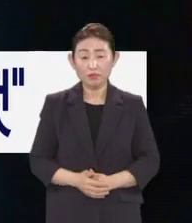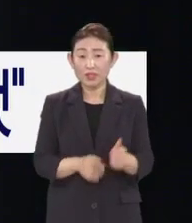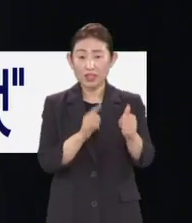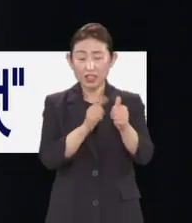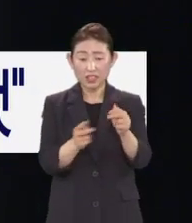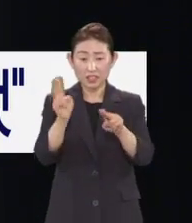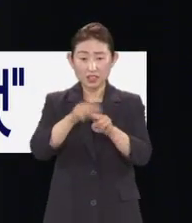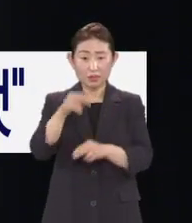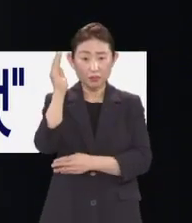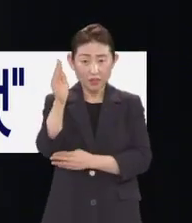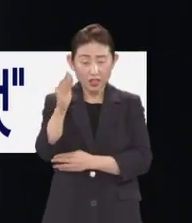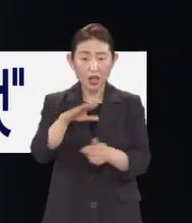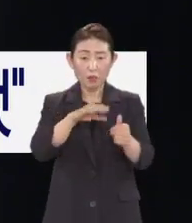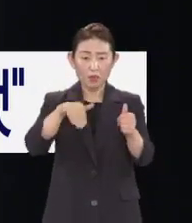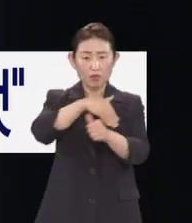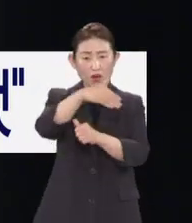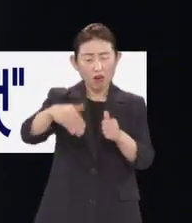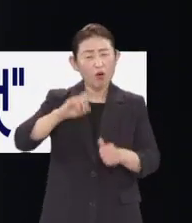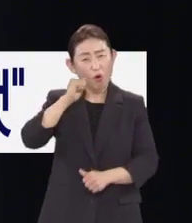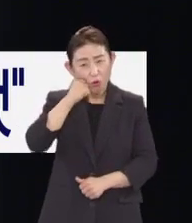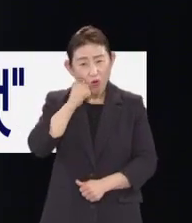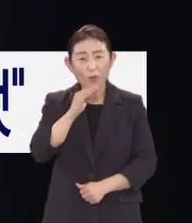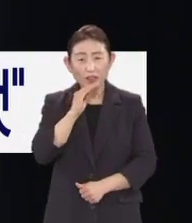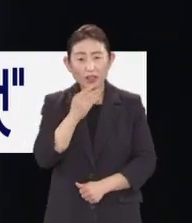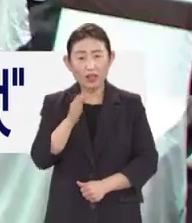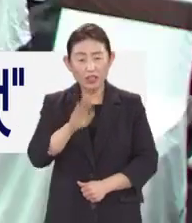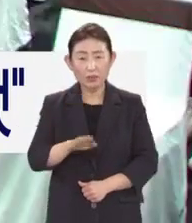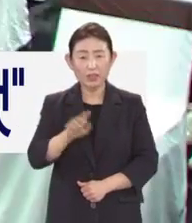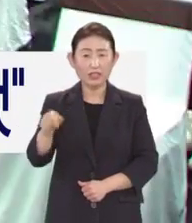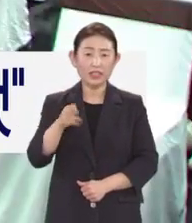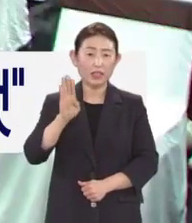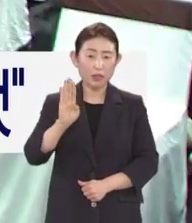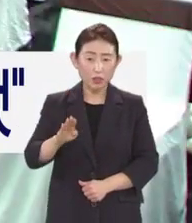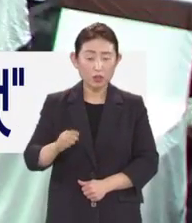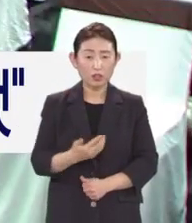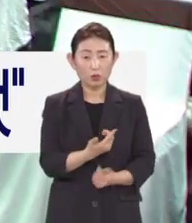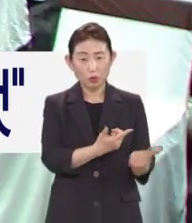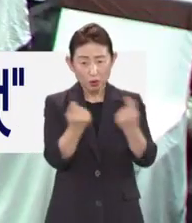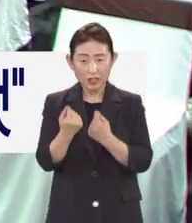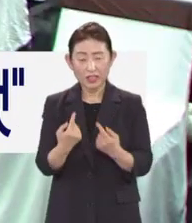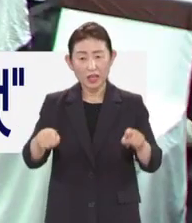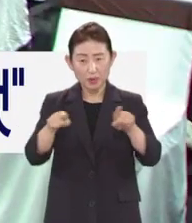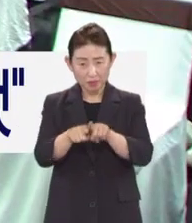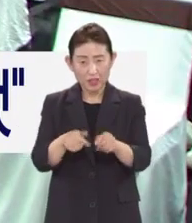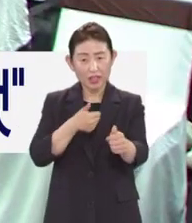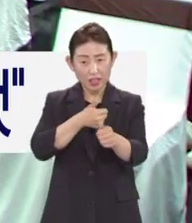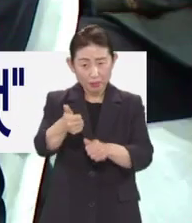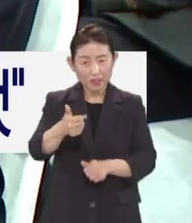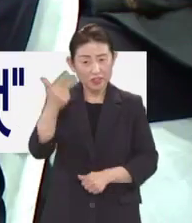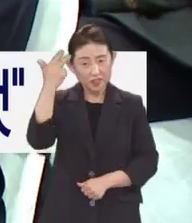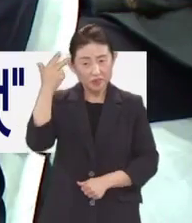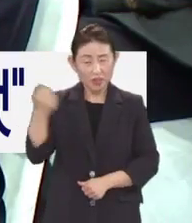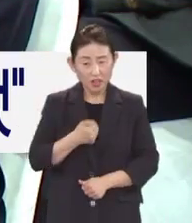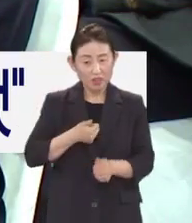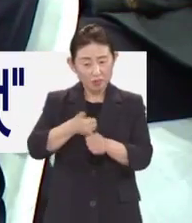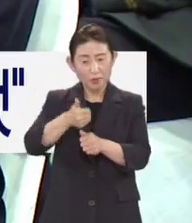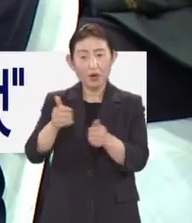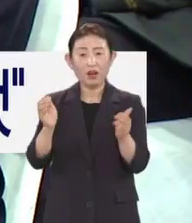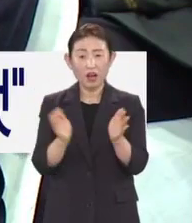사장은 취임식에서 방송 환경이 어려워지고 있지만 TJB는 우리가 함께 이겨낸다는 정신으로 위기를